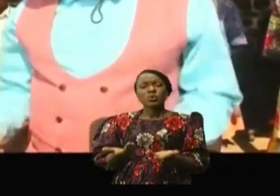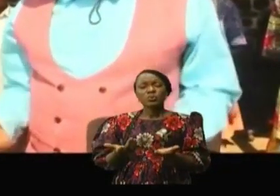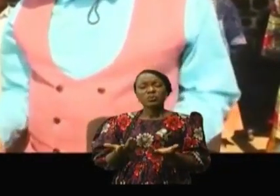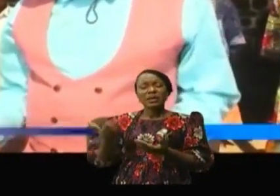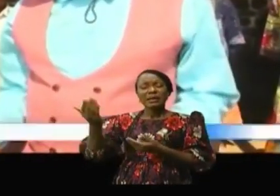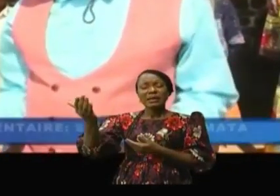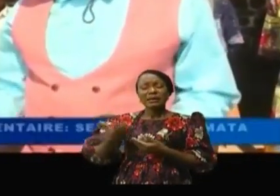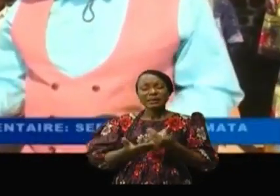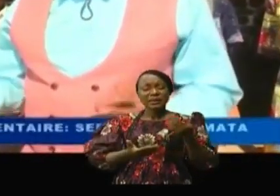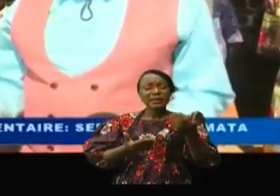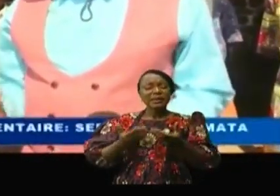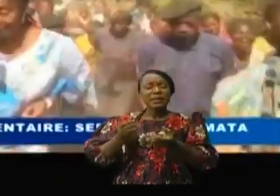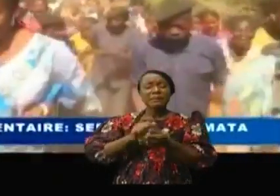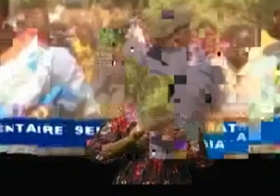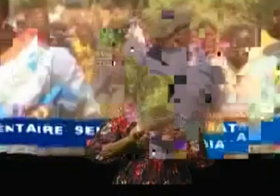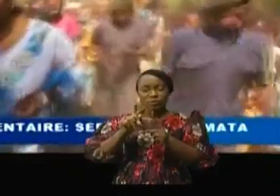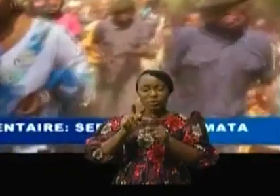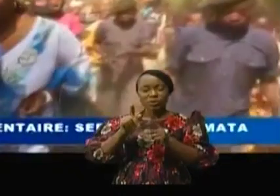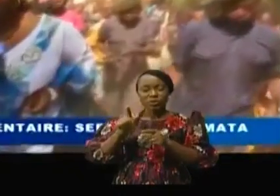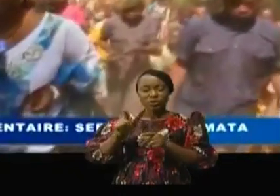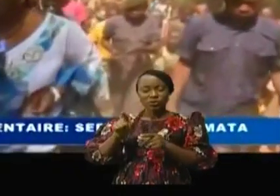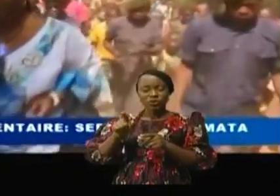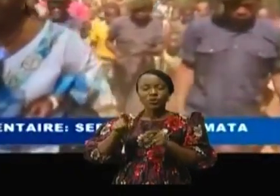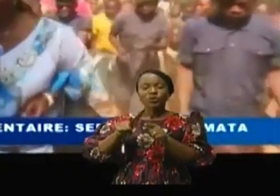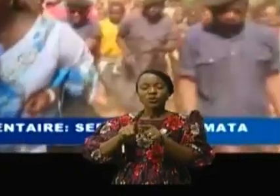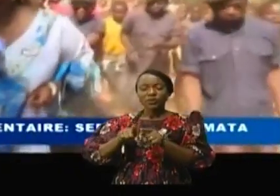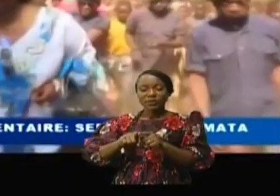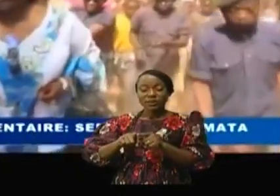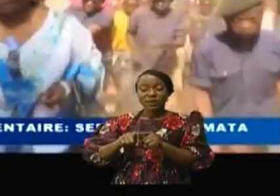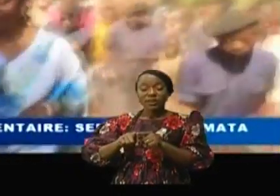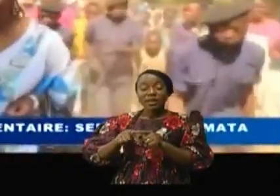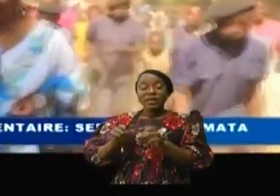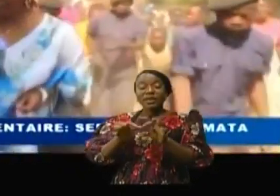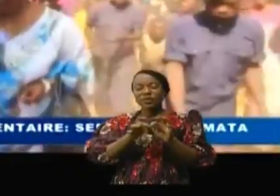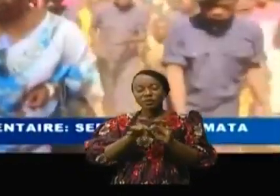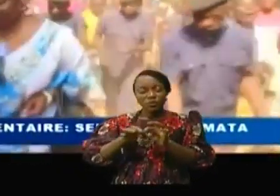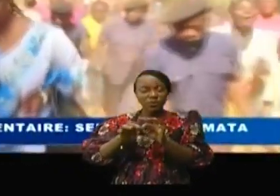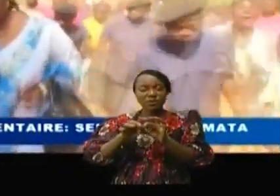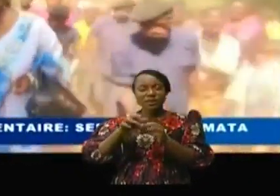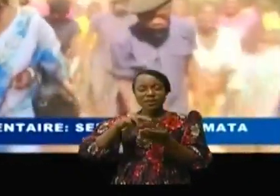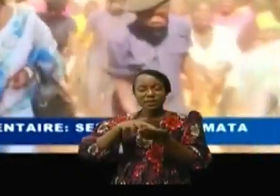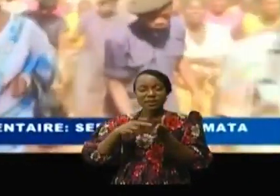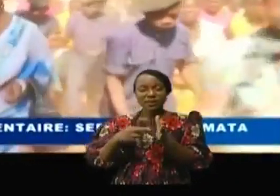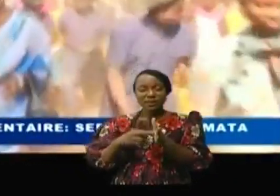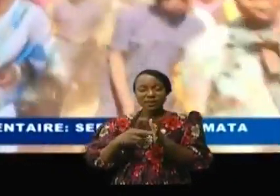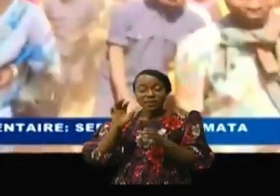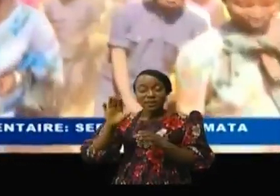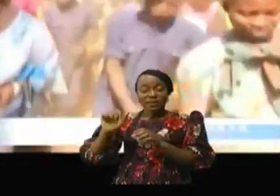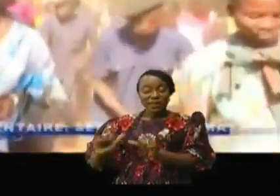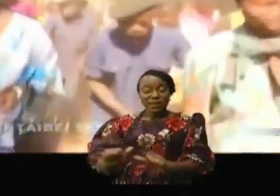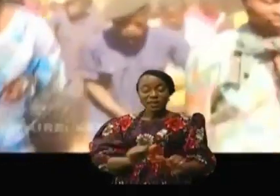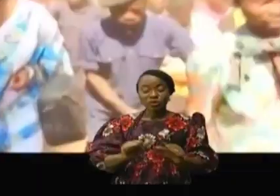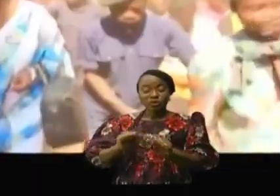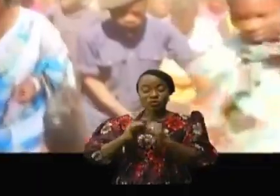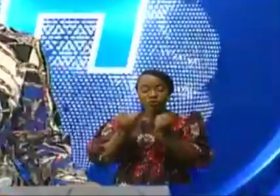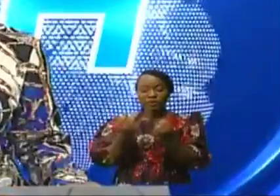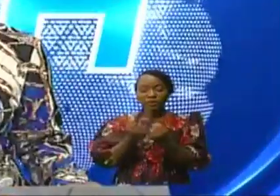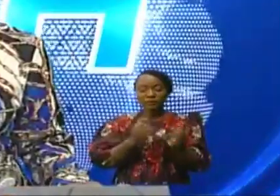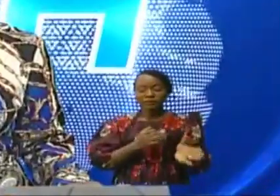par la grande population que je détiens ici? L'opération de solidarité s'inscrit dans le cadre de ces actions sociales.